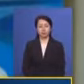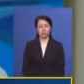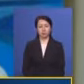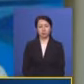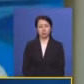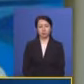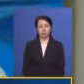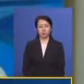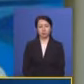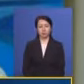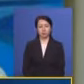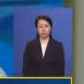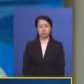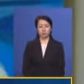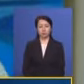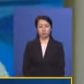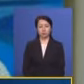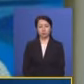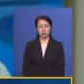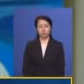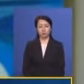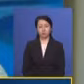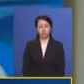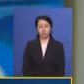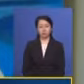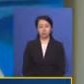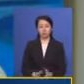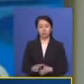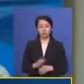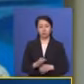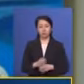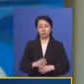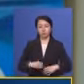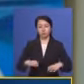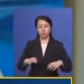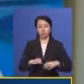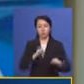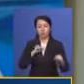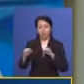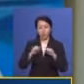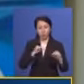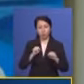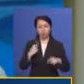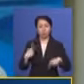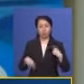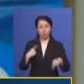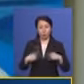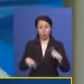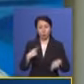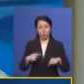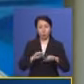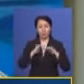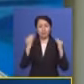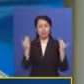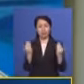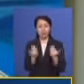У меня сохранились билеты там на все виды спорта, и на бокс, и на футбол. Вот, стадион имени